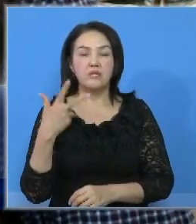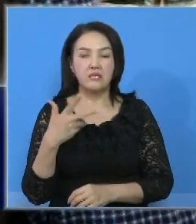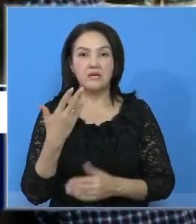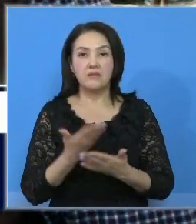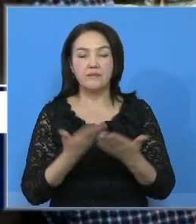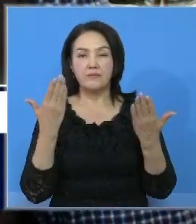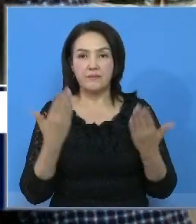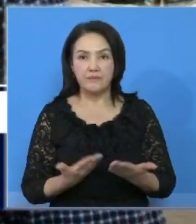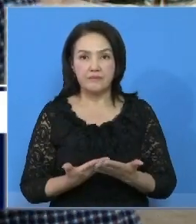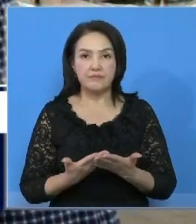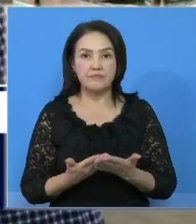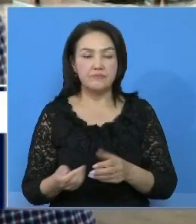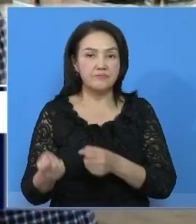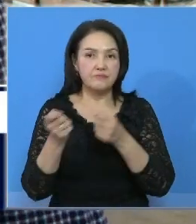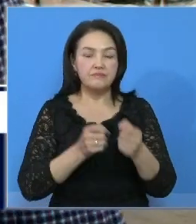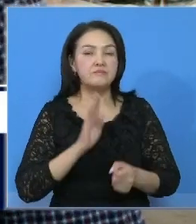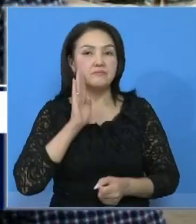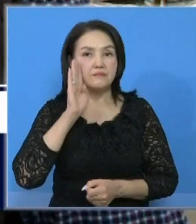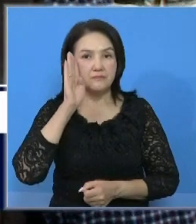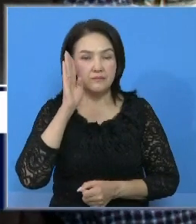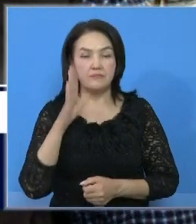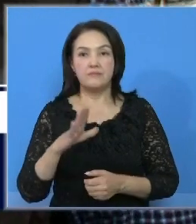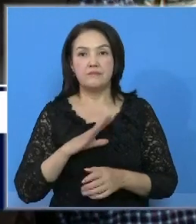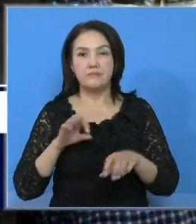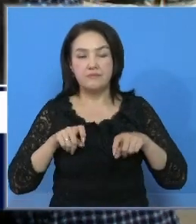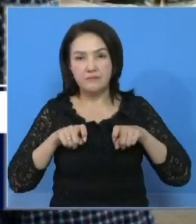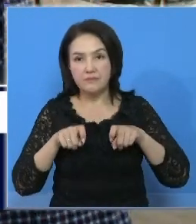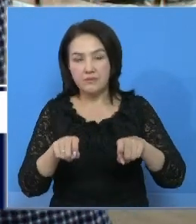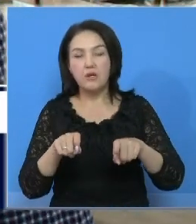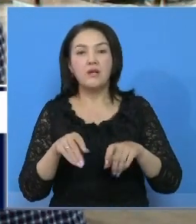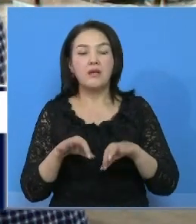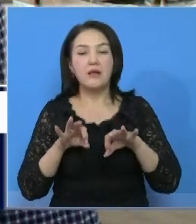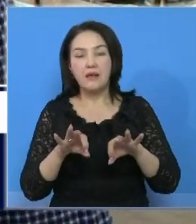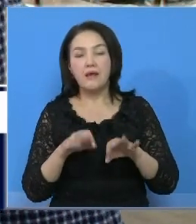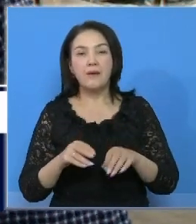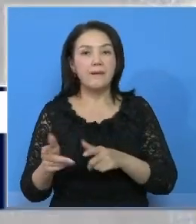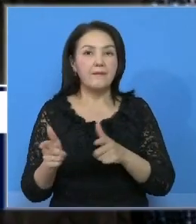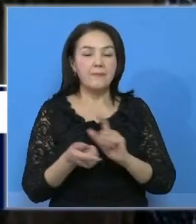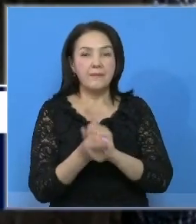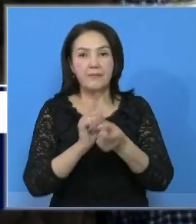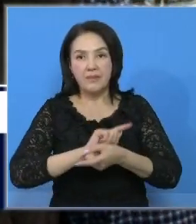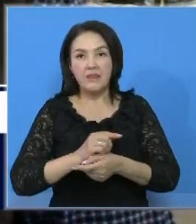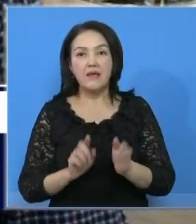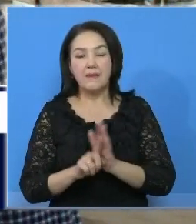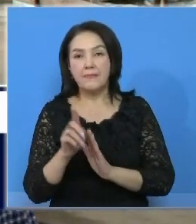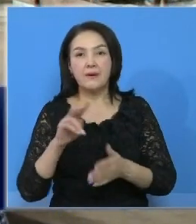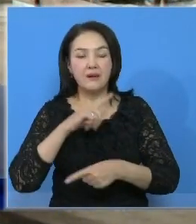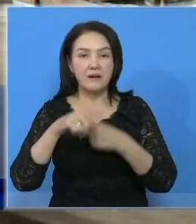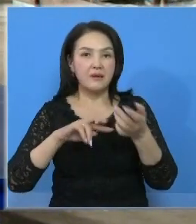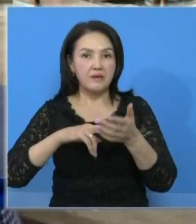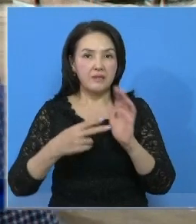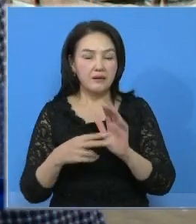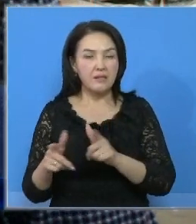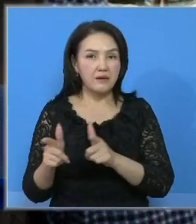А вагон, который прибыл утром, уже колесные пары поменяли, готовим к выходу. Дальнейшие планы, готовимся